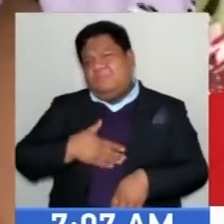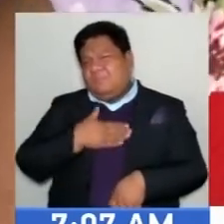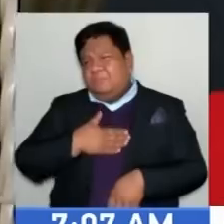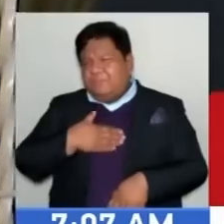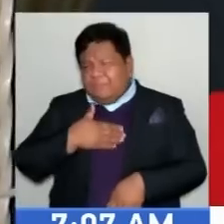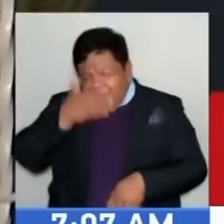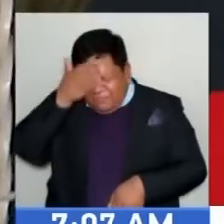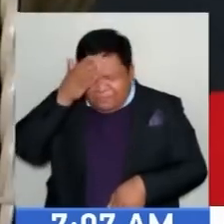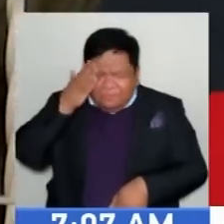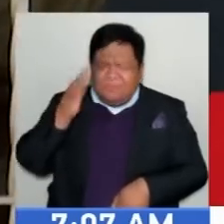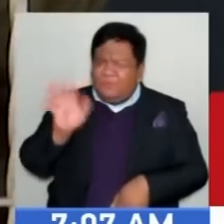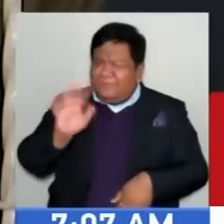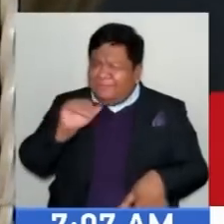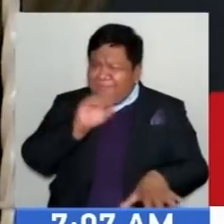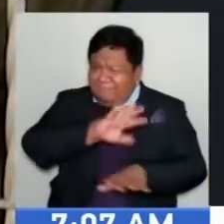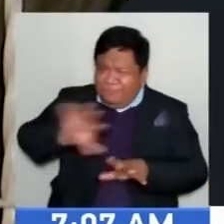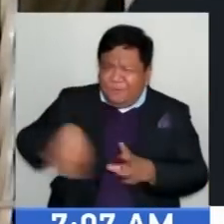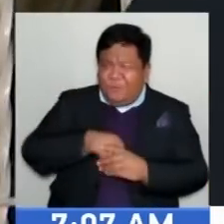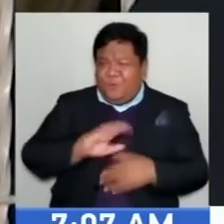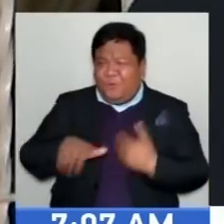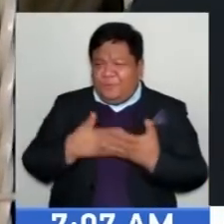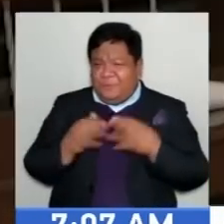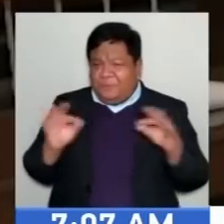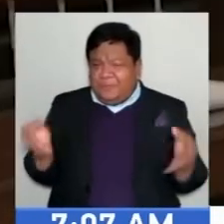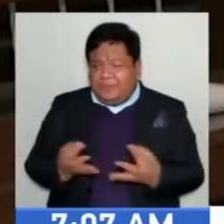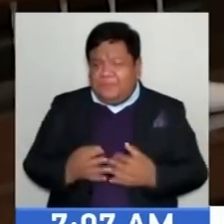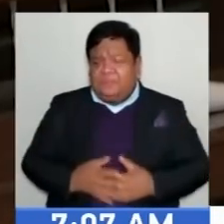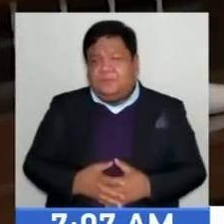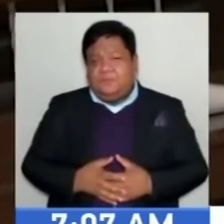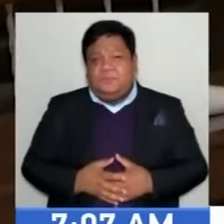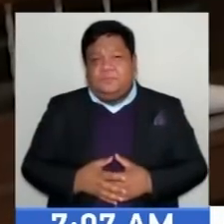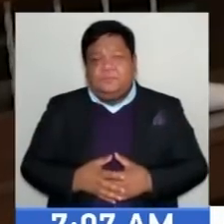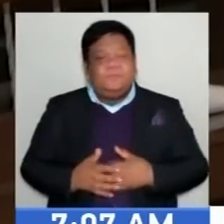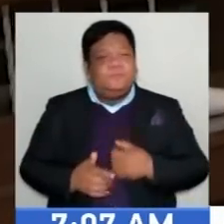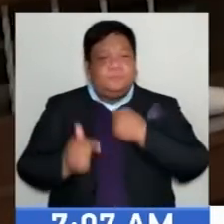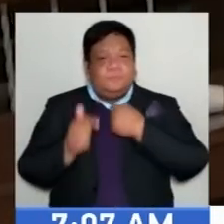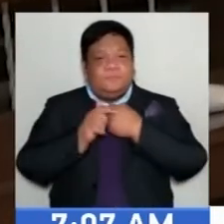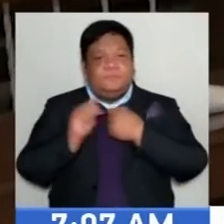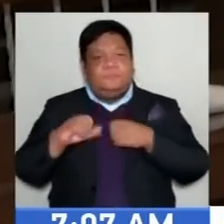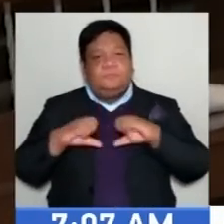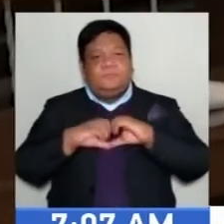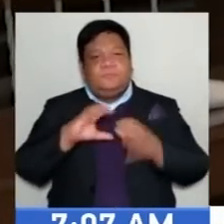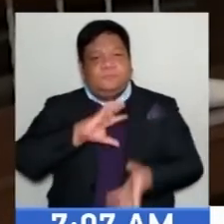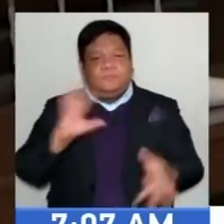lahat. Ito ang unang balita, Nico Wahe, para sa GMA Integrated News.